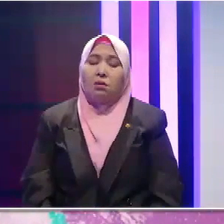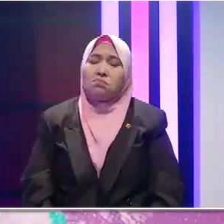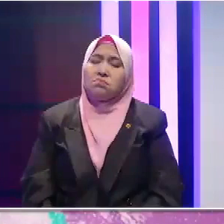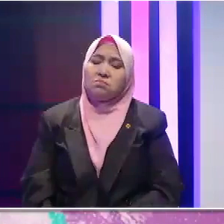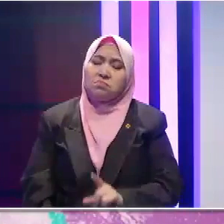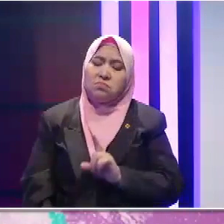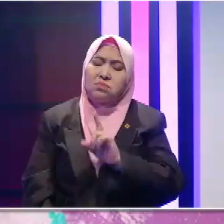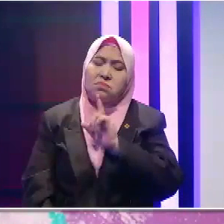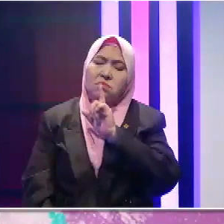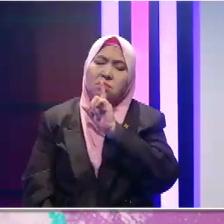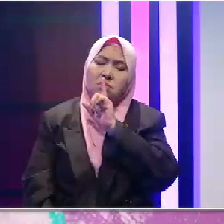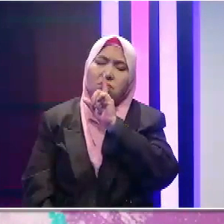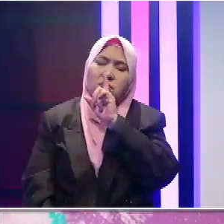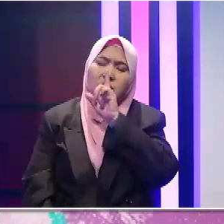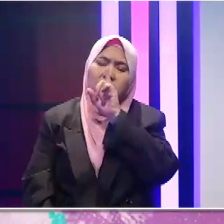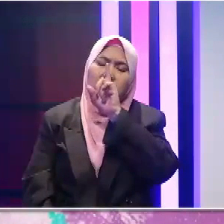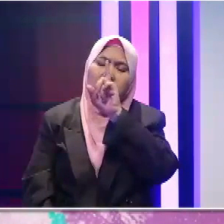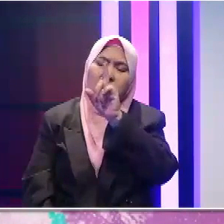قد